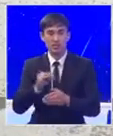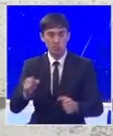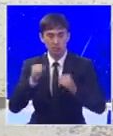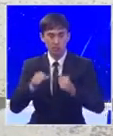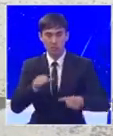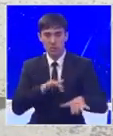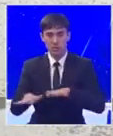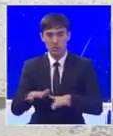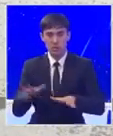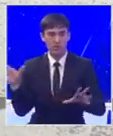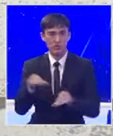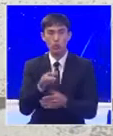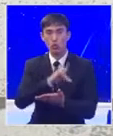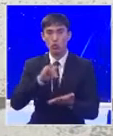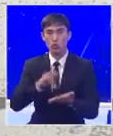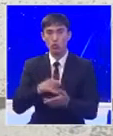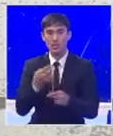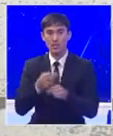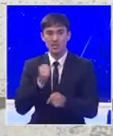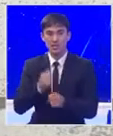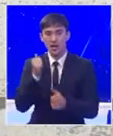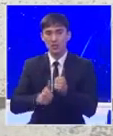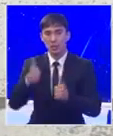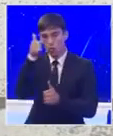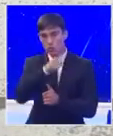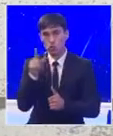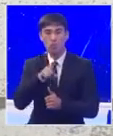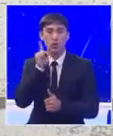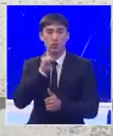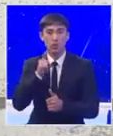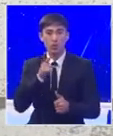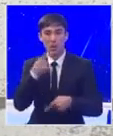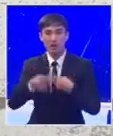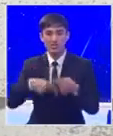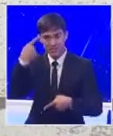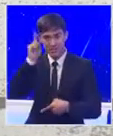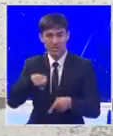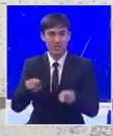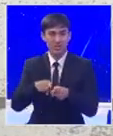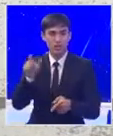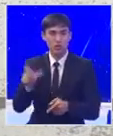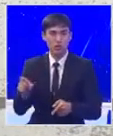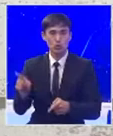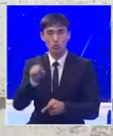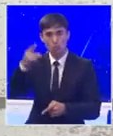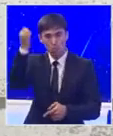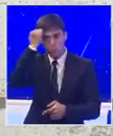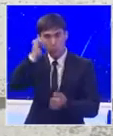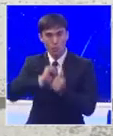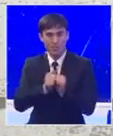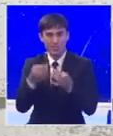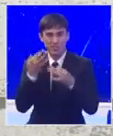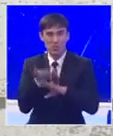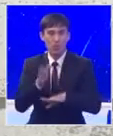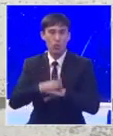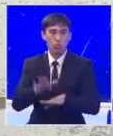спортивные мероприятия по всему городу. Это делается ежегодно для того, чтобы молодое поколение знало о таких людях, чтобы помнило, как тяжело далась независимость